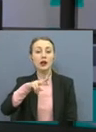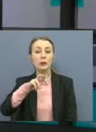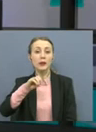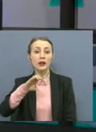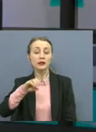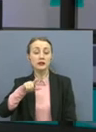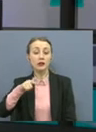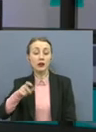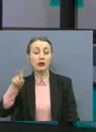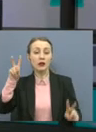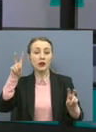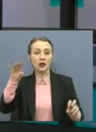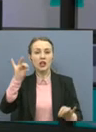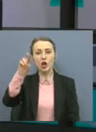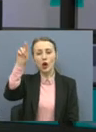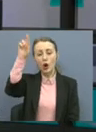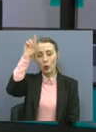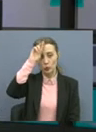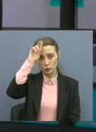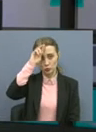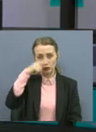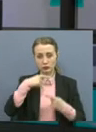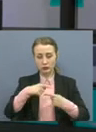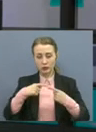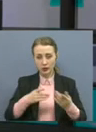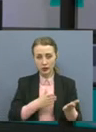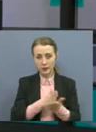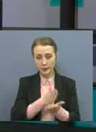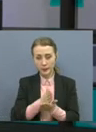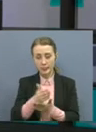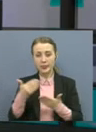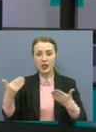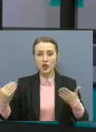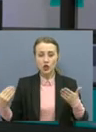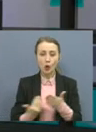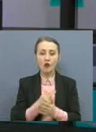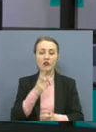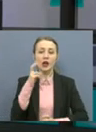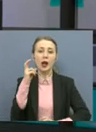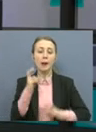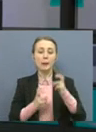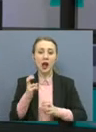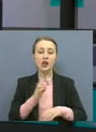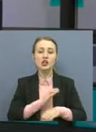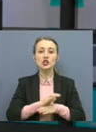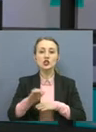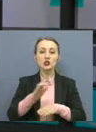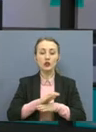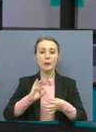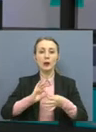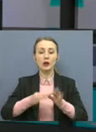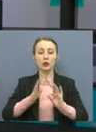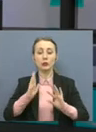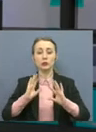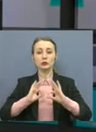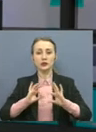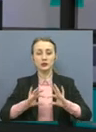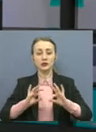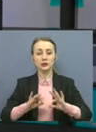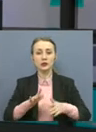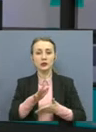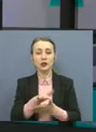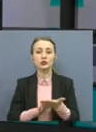әріптестері 2019 жылдағы өзі басқаратын ауданның әлеуметтік-экономикалық дамуына қорытынды жасап есеп беріп жатқан болатын. Өткен